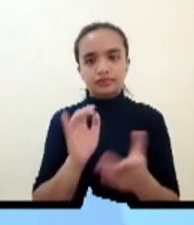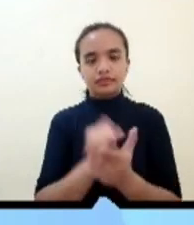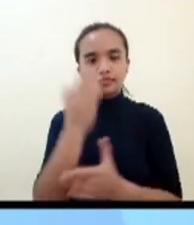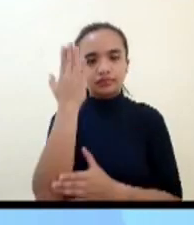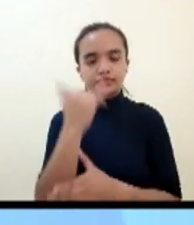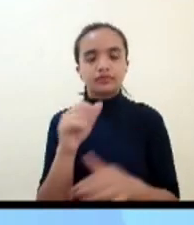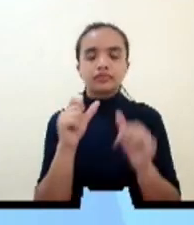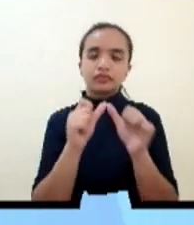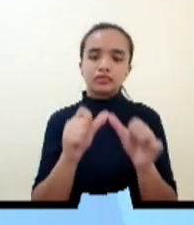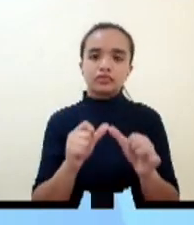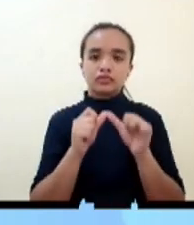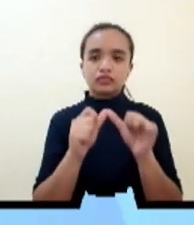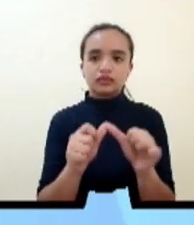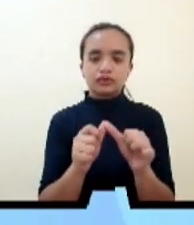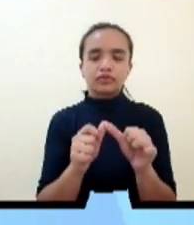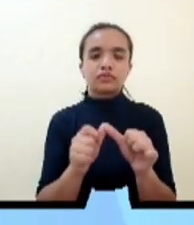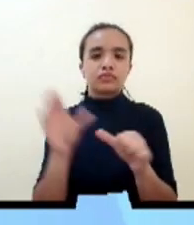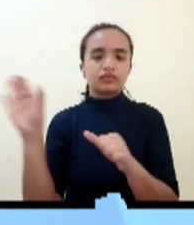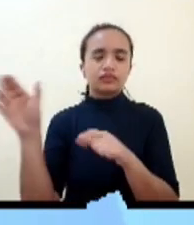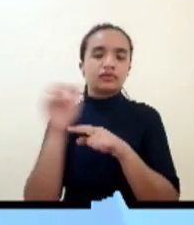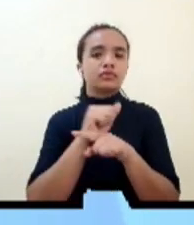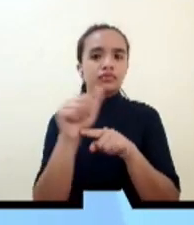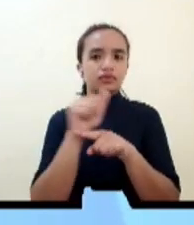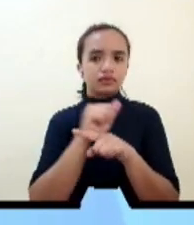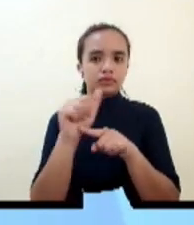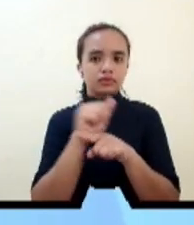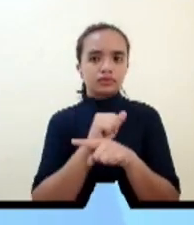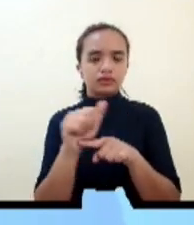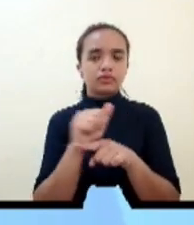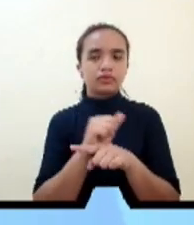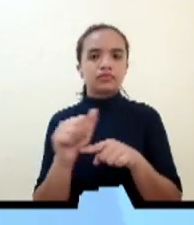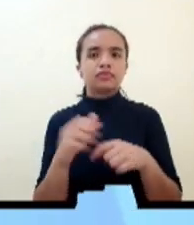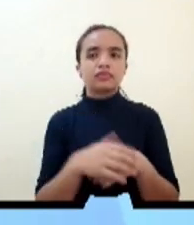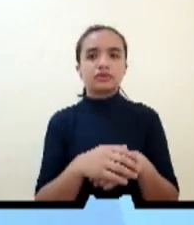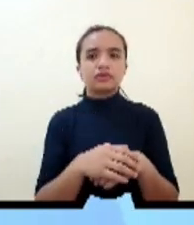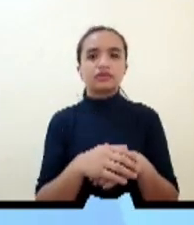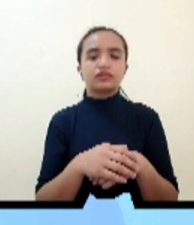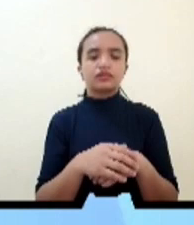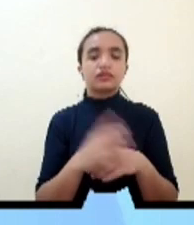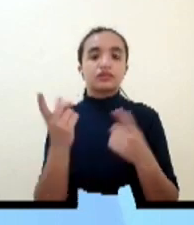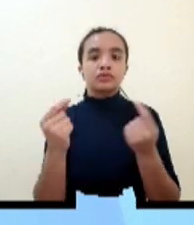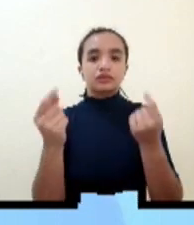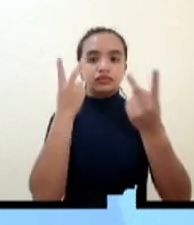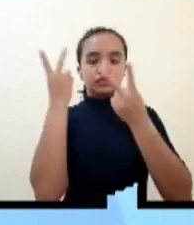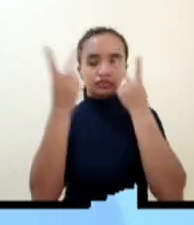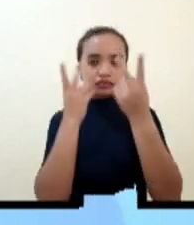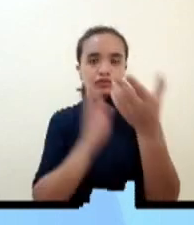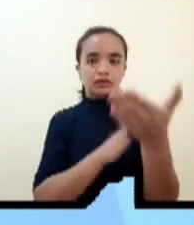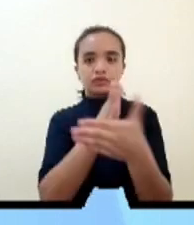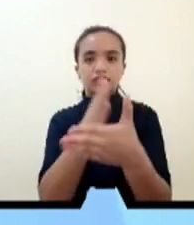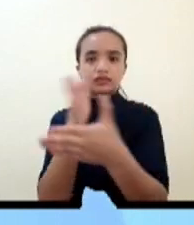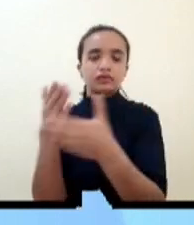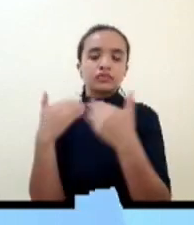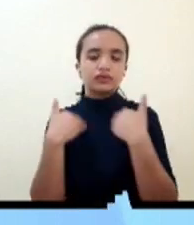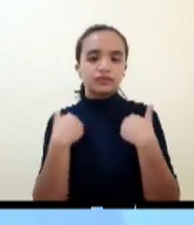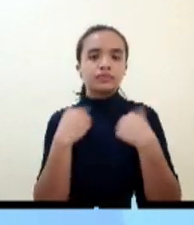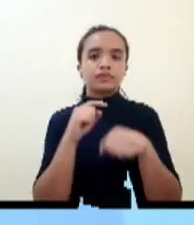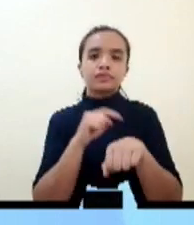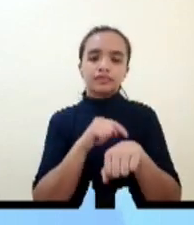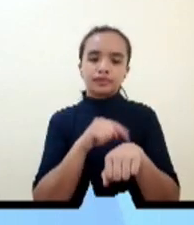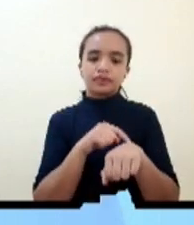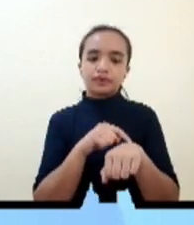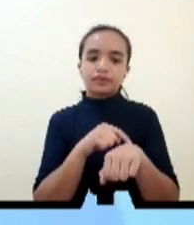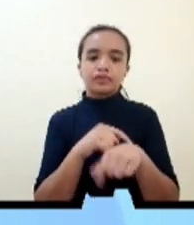pinagpatuloy namin yung ang kanyang training, no. Medyo bumibisita siya sa center, naglalaan siya ng konti panahon para gawin